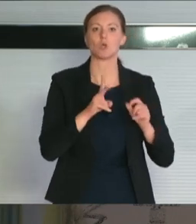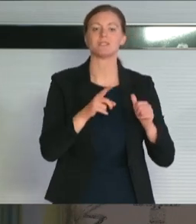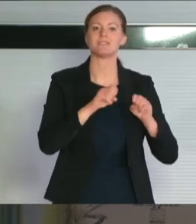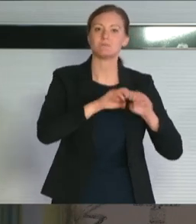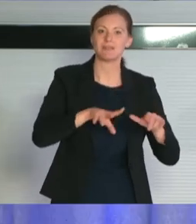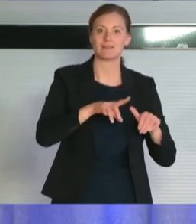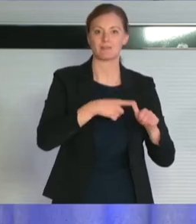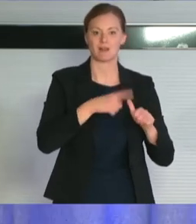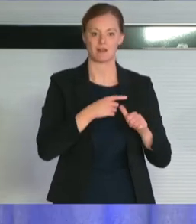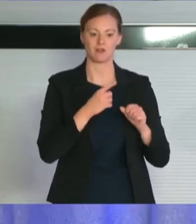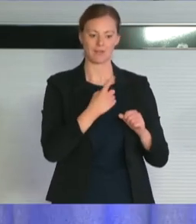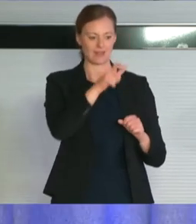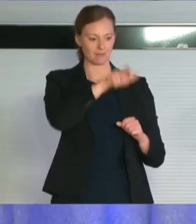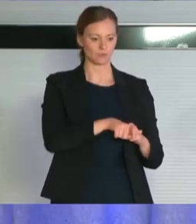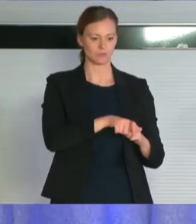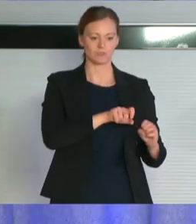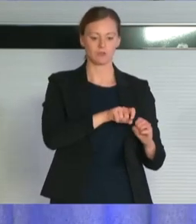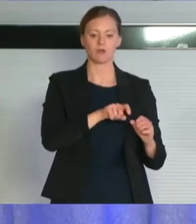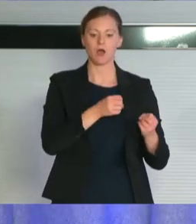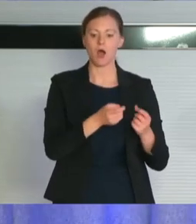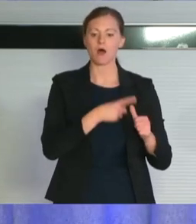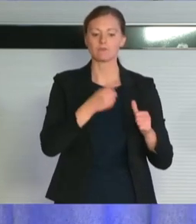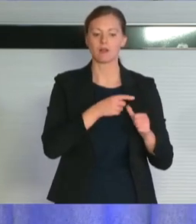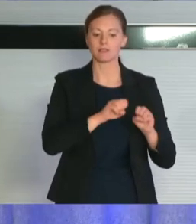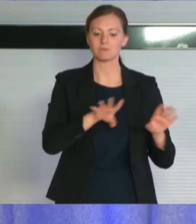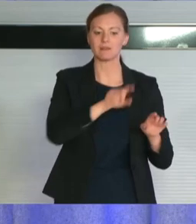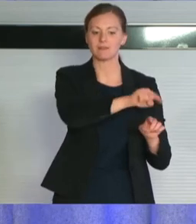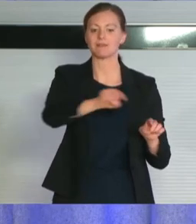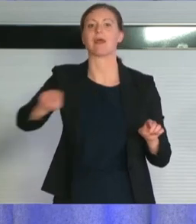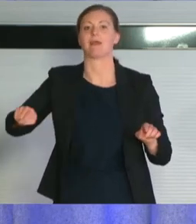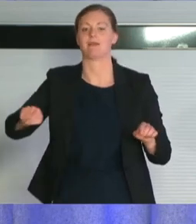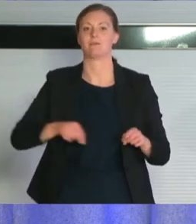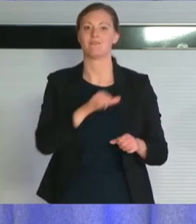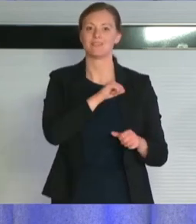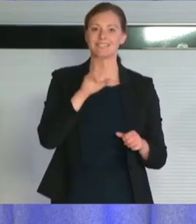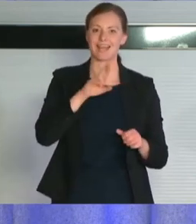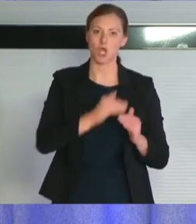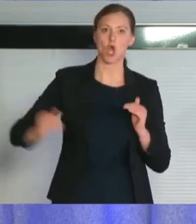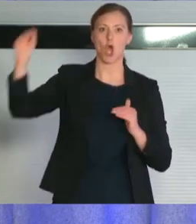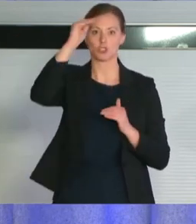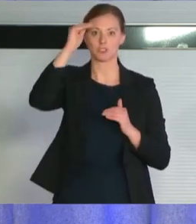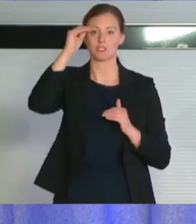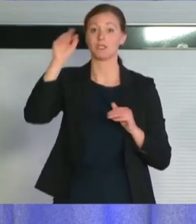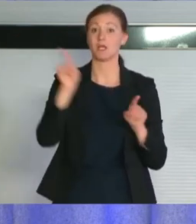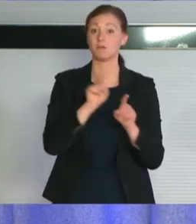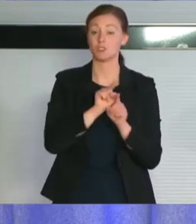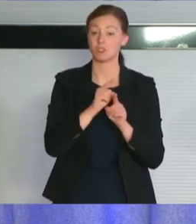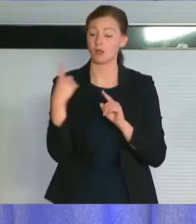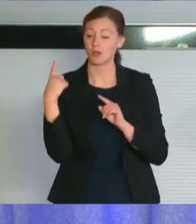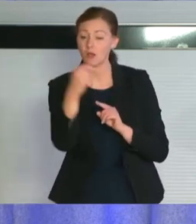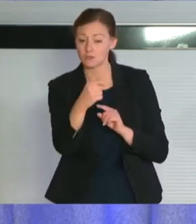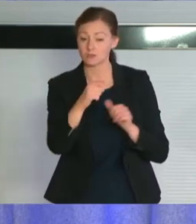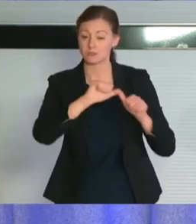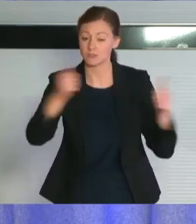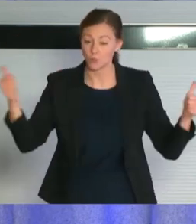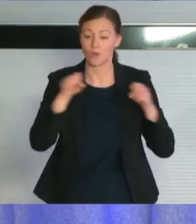antallet personer en pasient smitter. Hvis R er høyt, altså smittetallet er høyt, så får vi raskt en stor